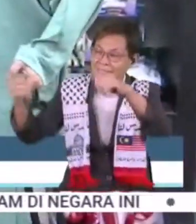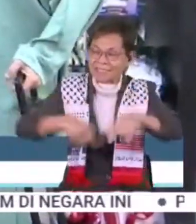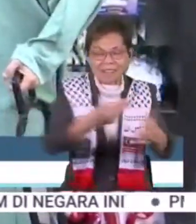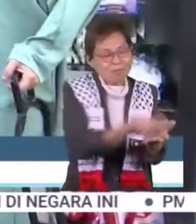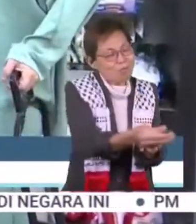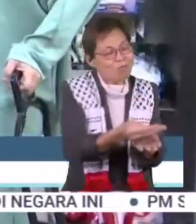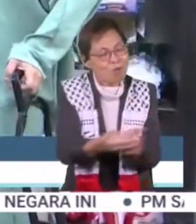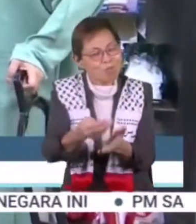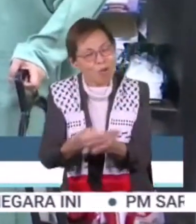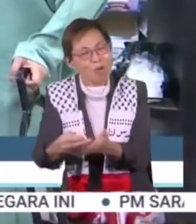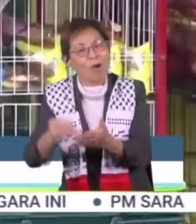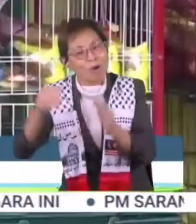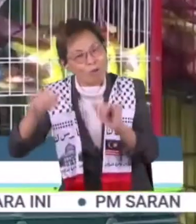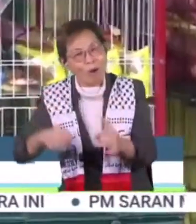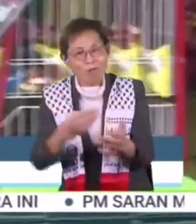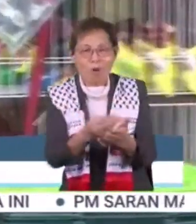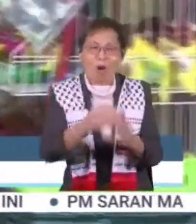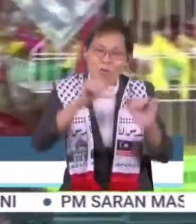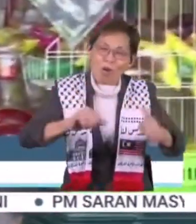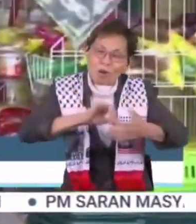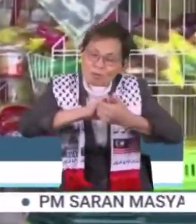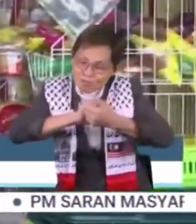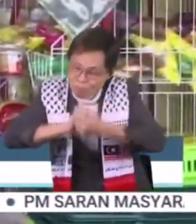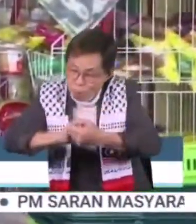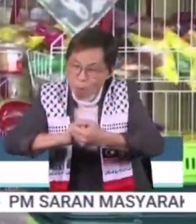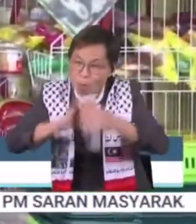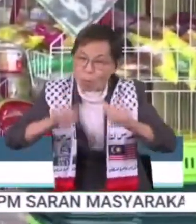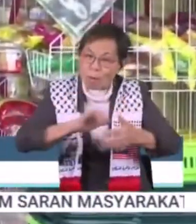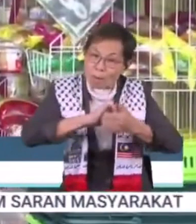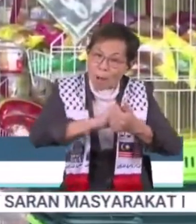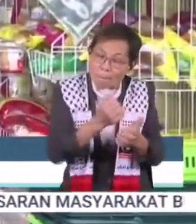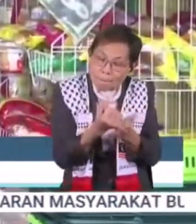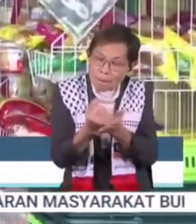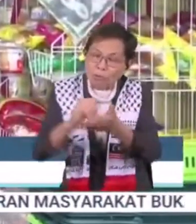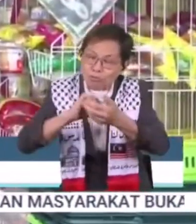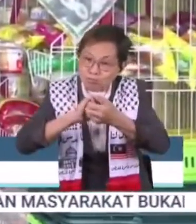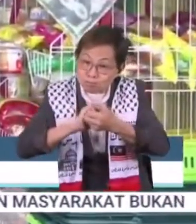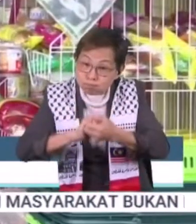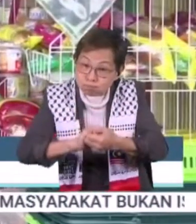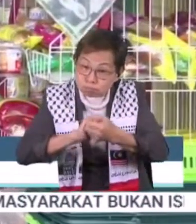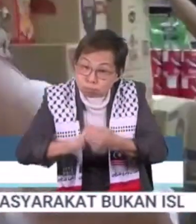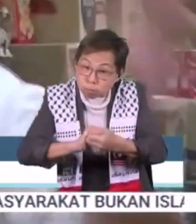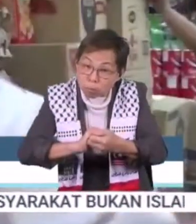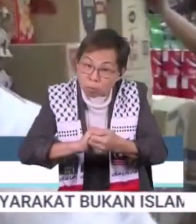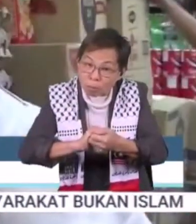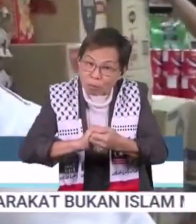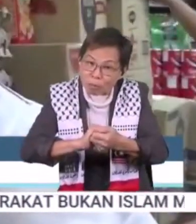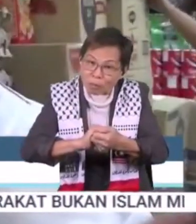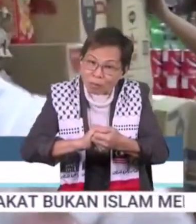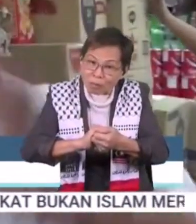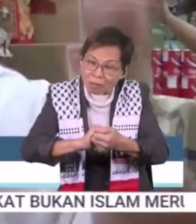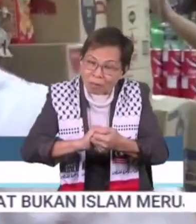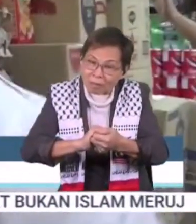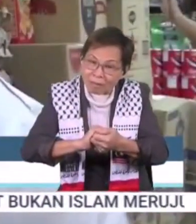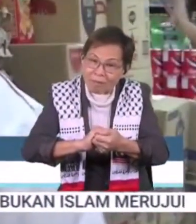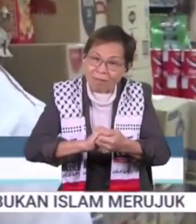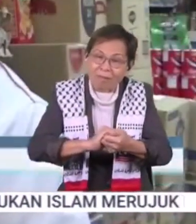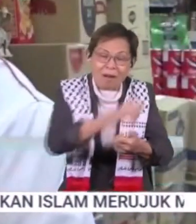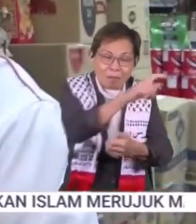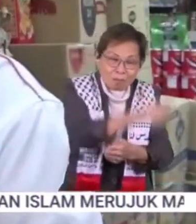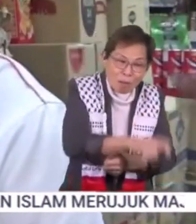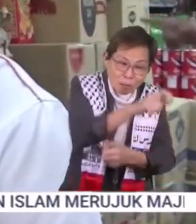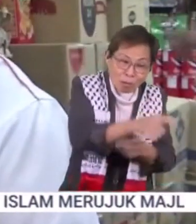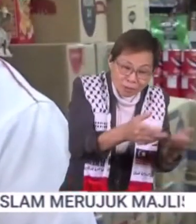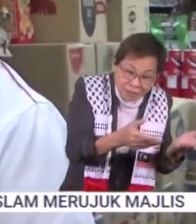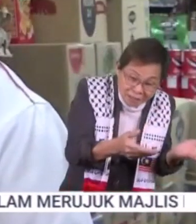tu, dia boleh mengeratkan, dia boleh membantu mengeratkan lagi silaturahim antara penduduk yang